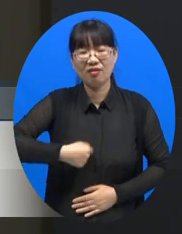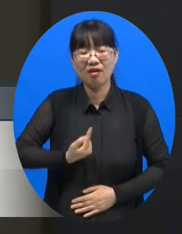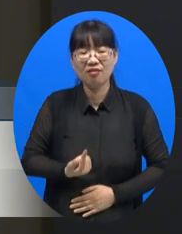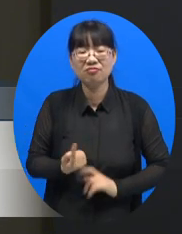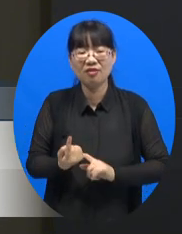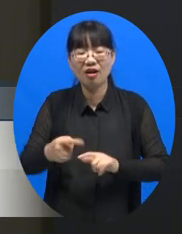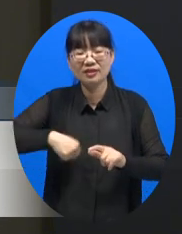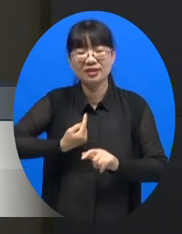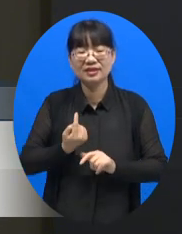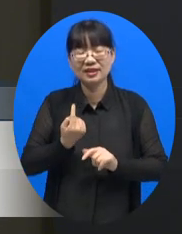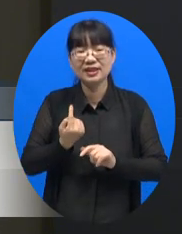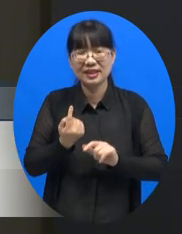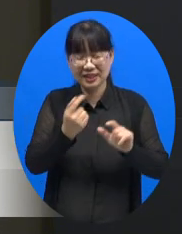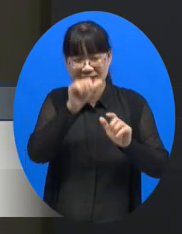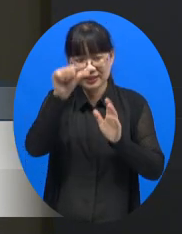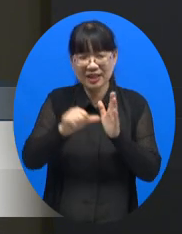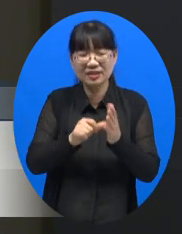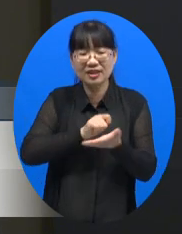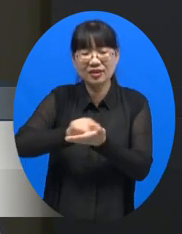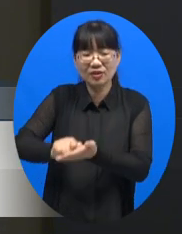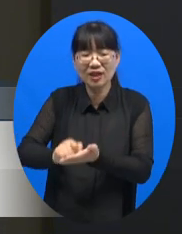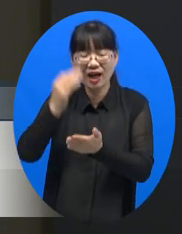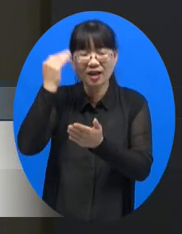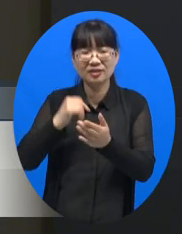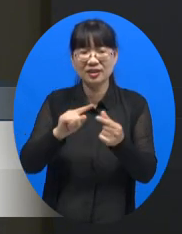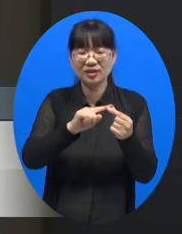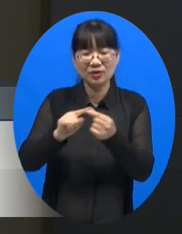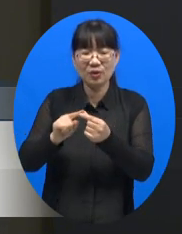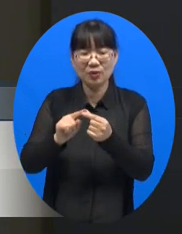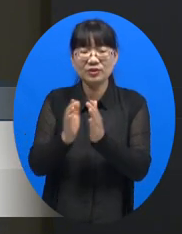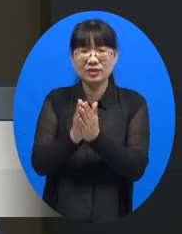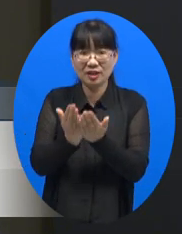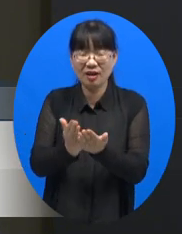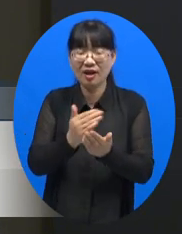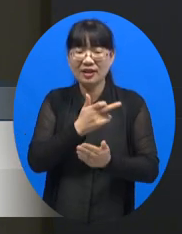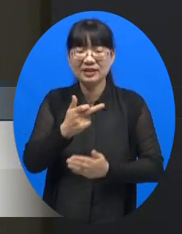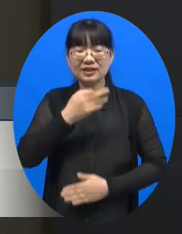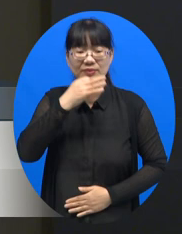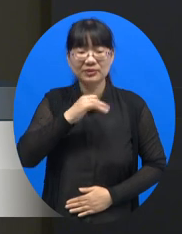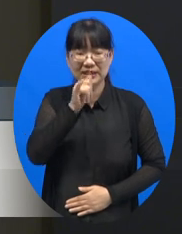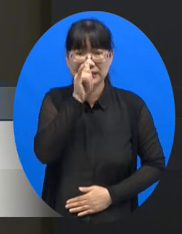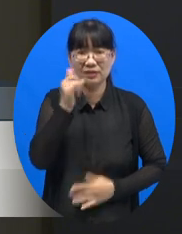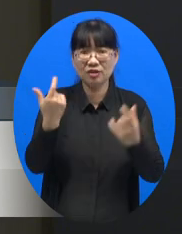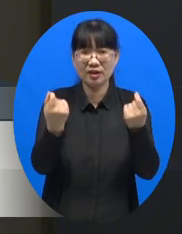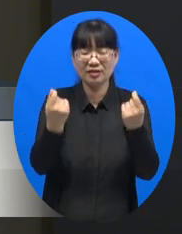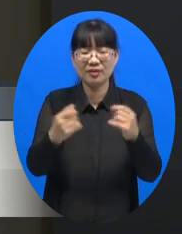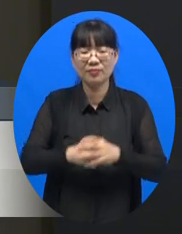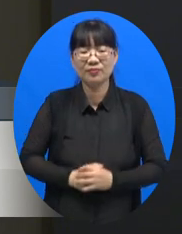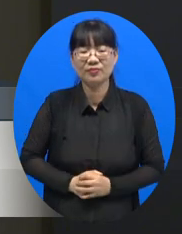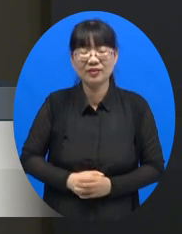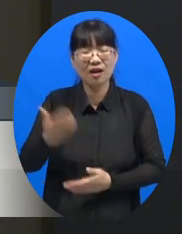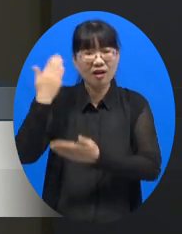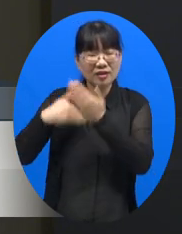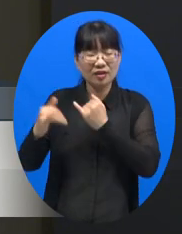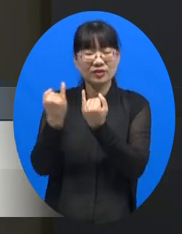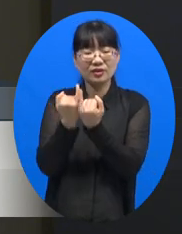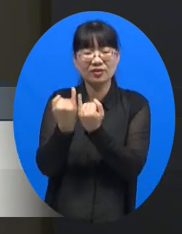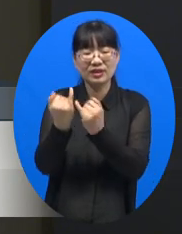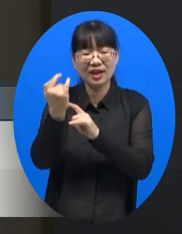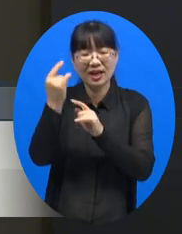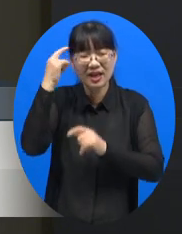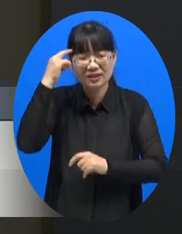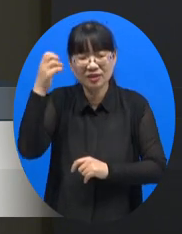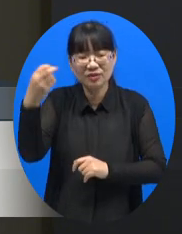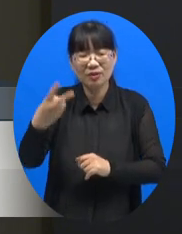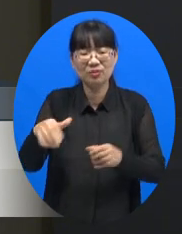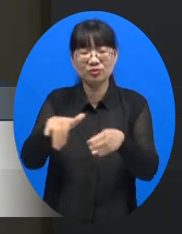자기 스스로 자기 생일 기록해 는 한글 기록서 라는 것에서 가장 큰 의 를 찾을 수 있겠고요 당시 여성들의